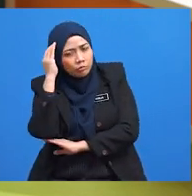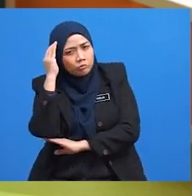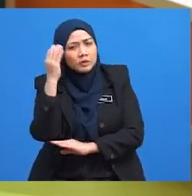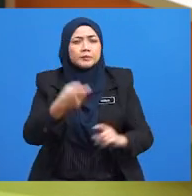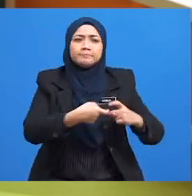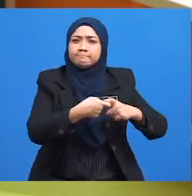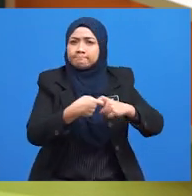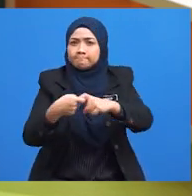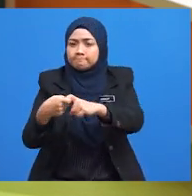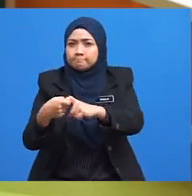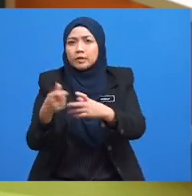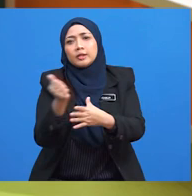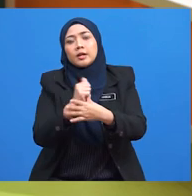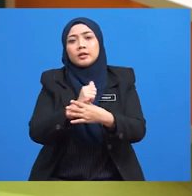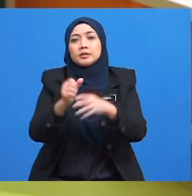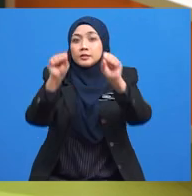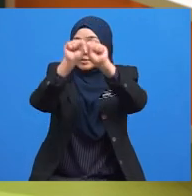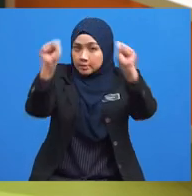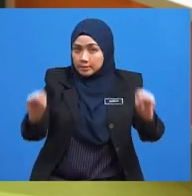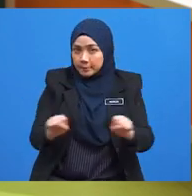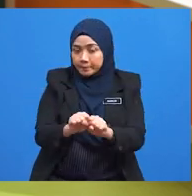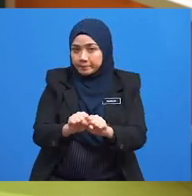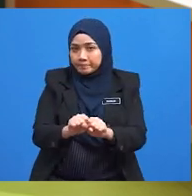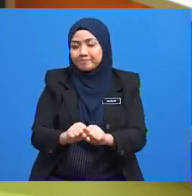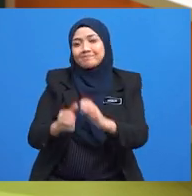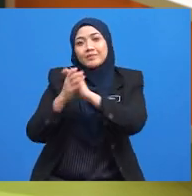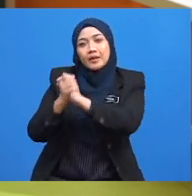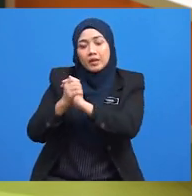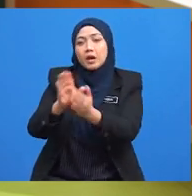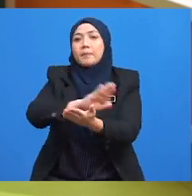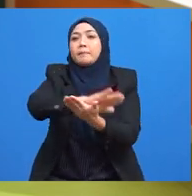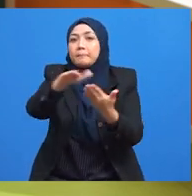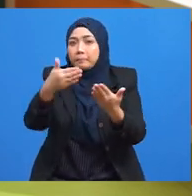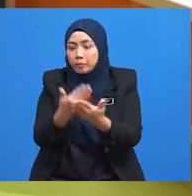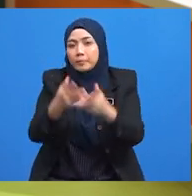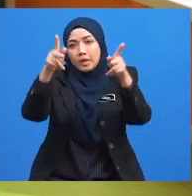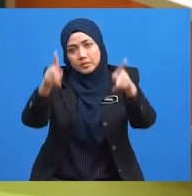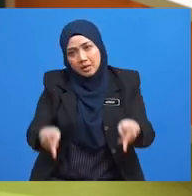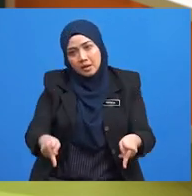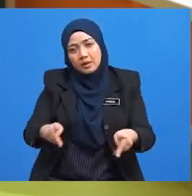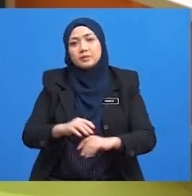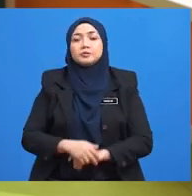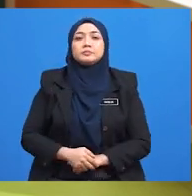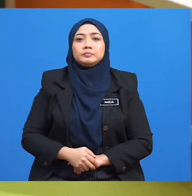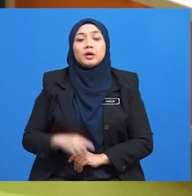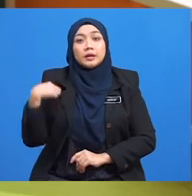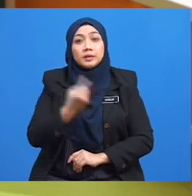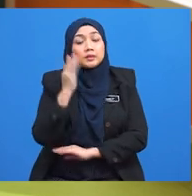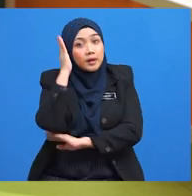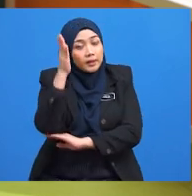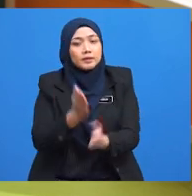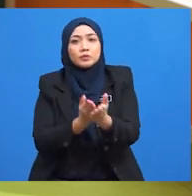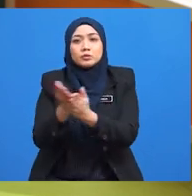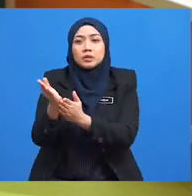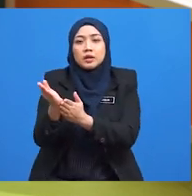antara sistem? Tahniah, bagus pelajar semua. Kita akan teruskan lagi